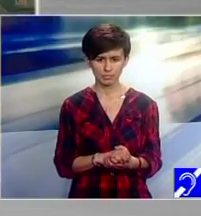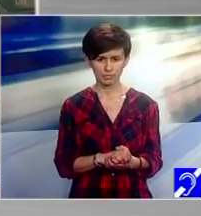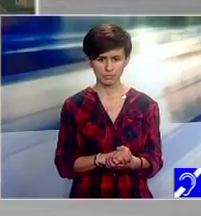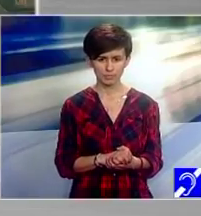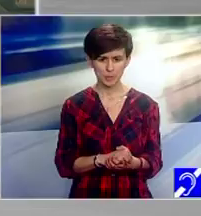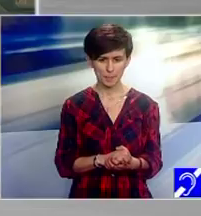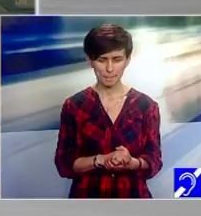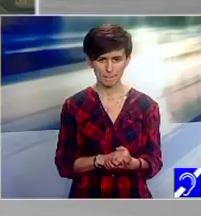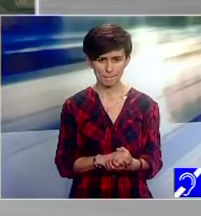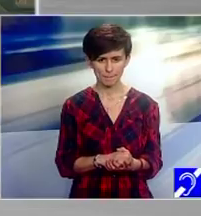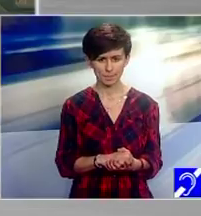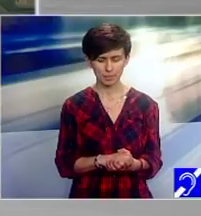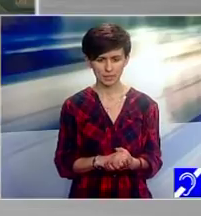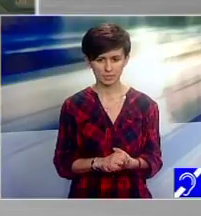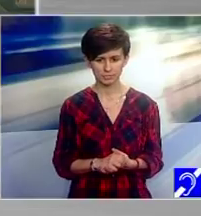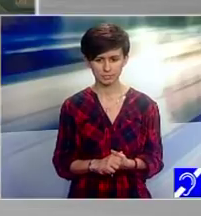Într-adevăr,